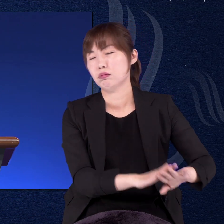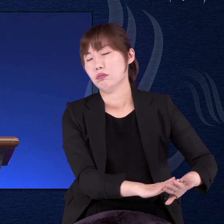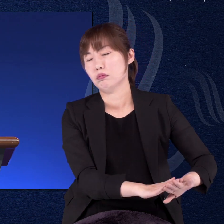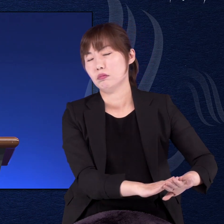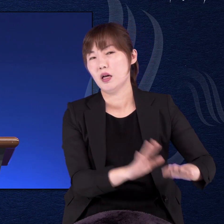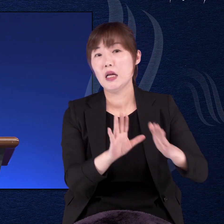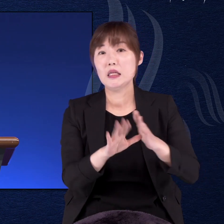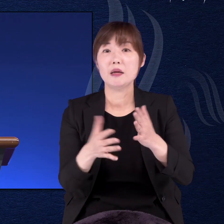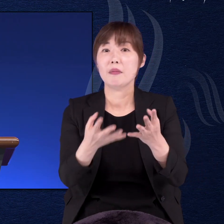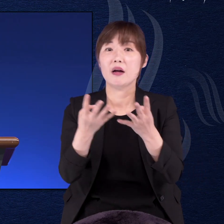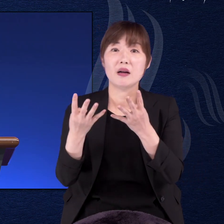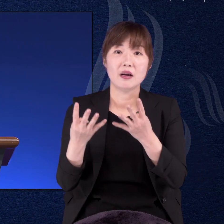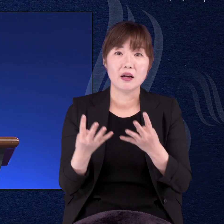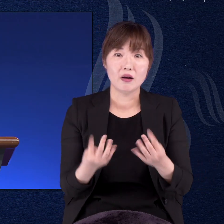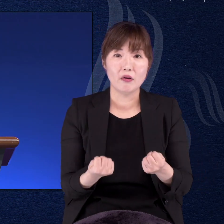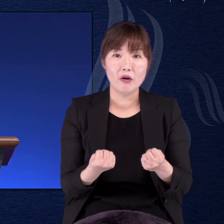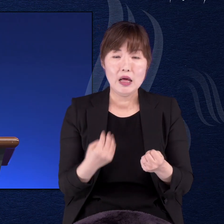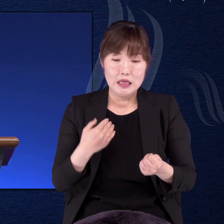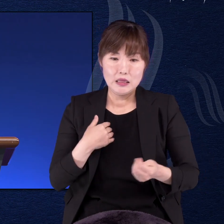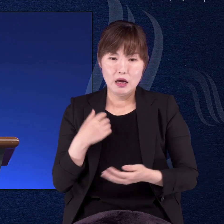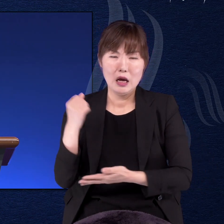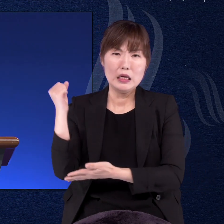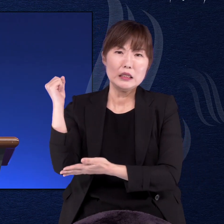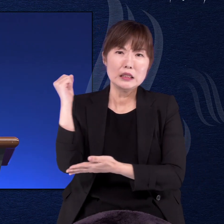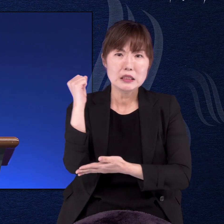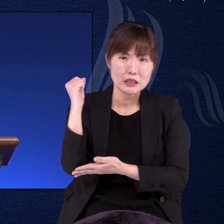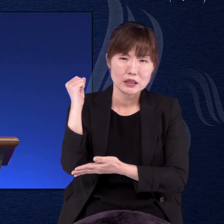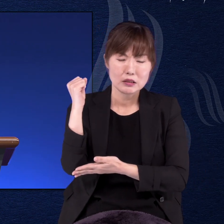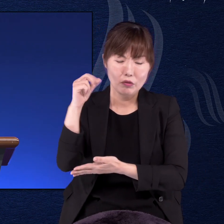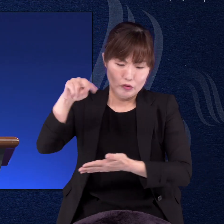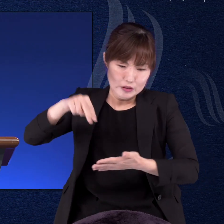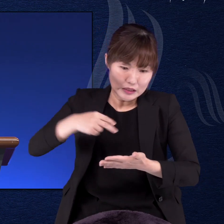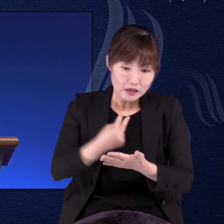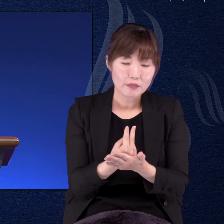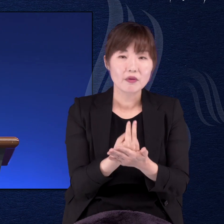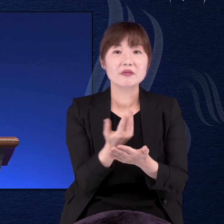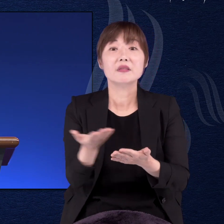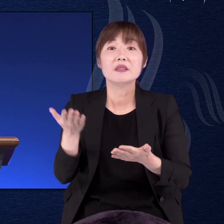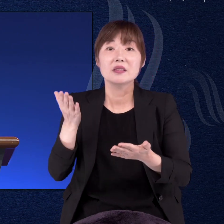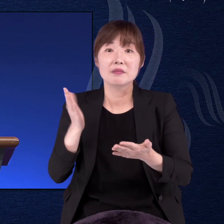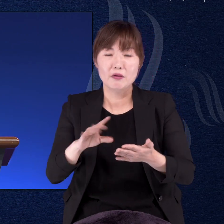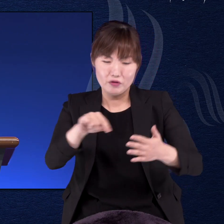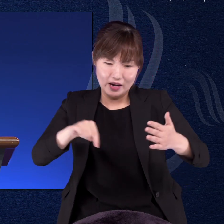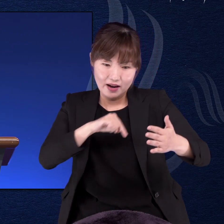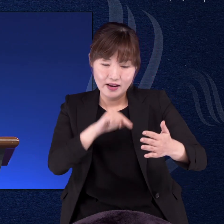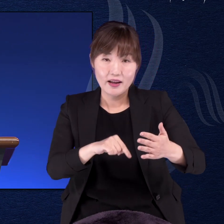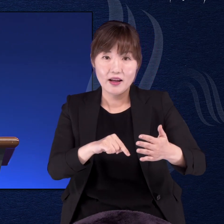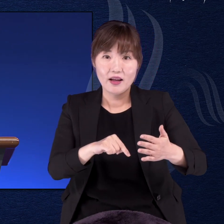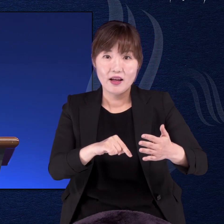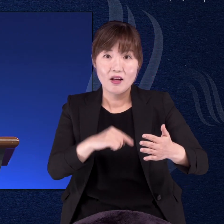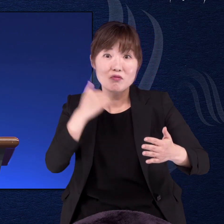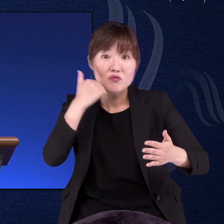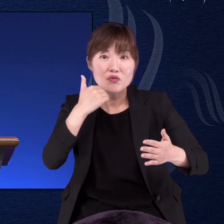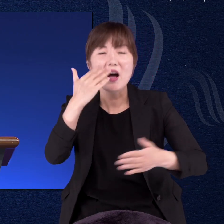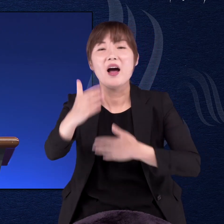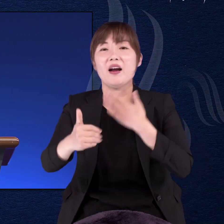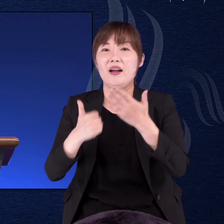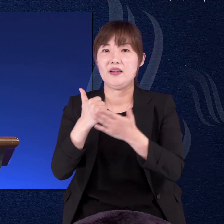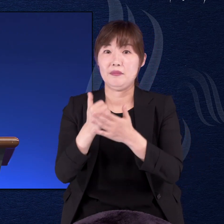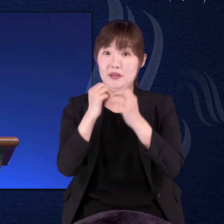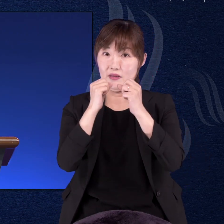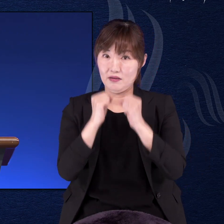나 비록 흔들리고 넘어지지만 하지만 우리 안에는 하나님이 거하십니다. 내